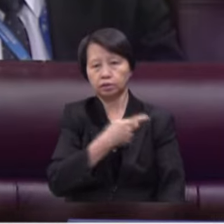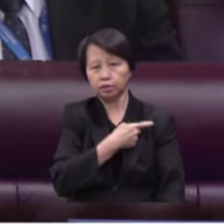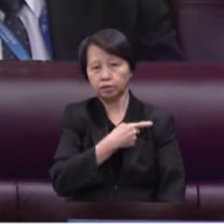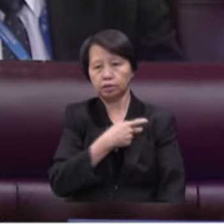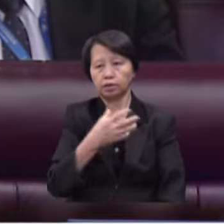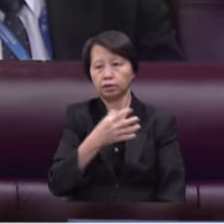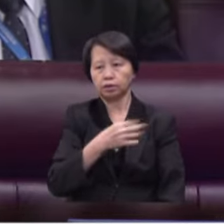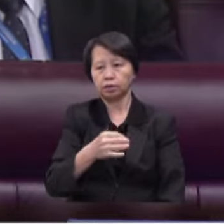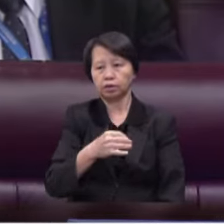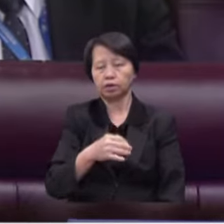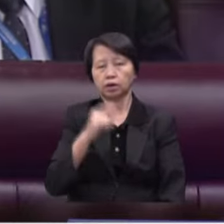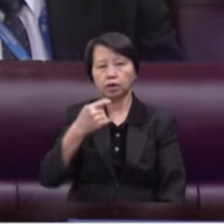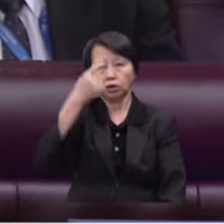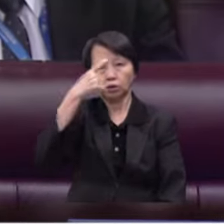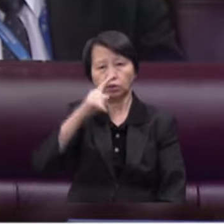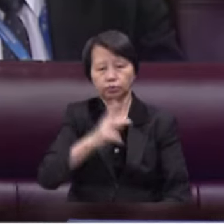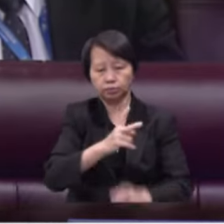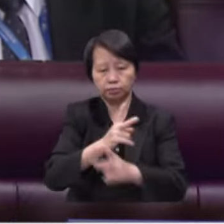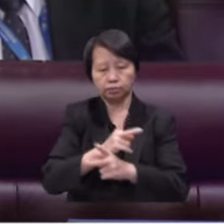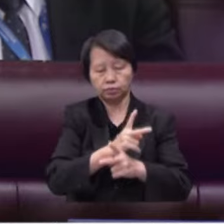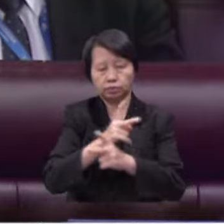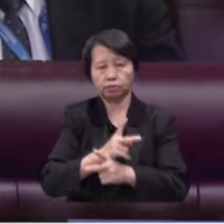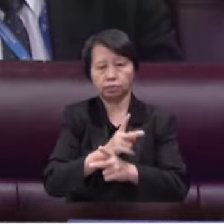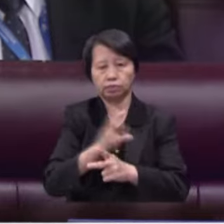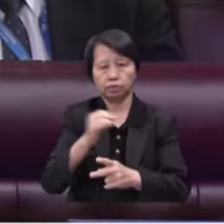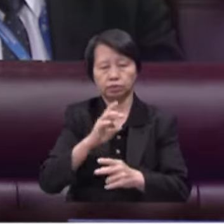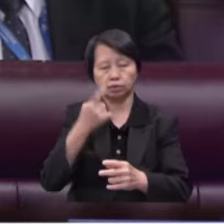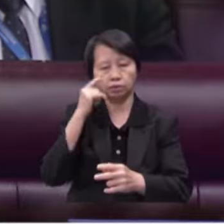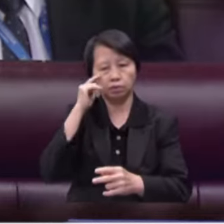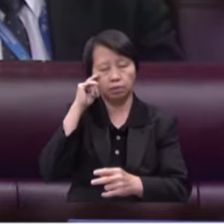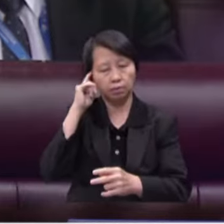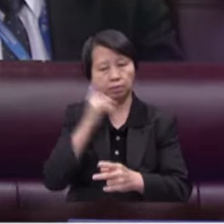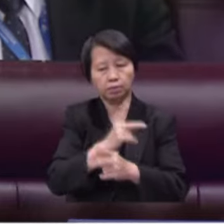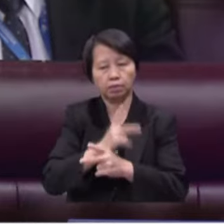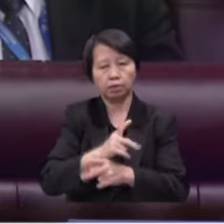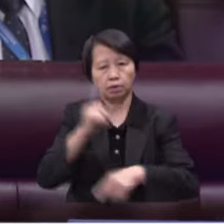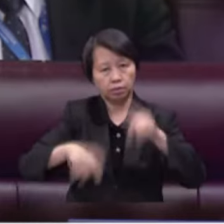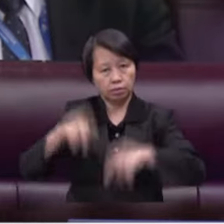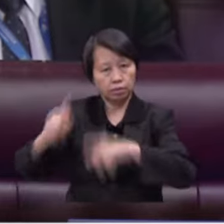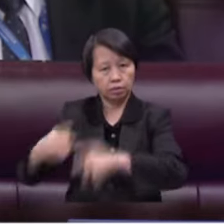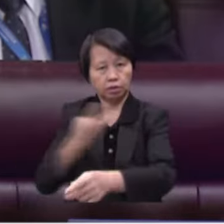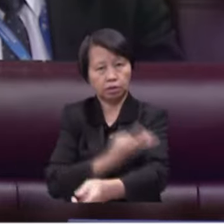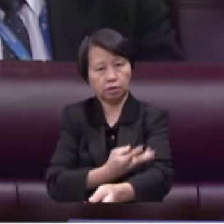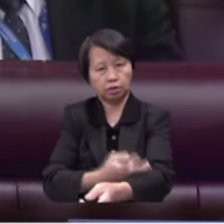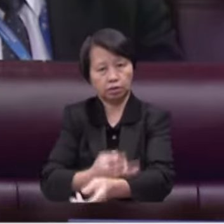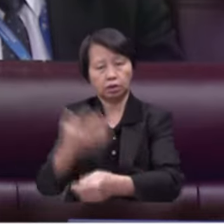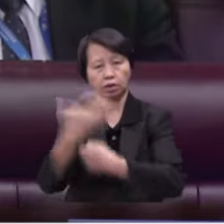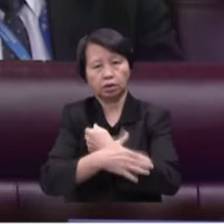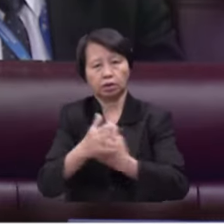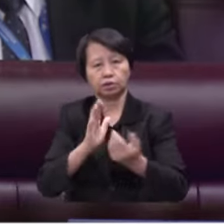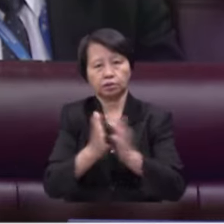urusan kita adalah untuk memelihara dan memelihara ke berbagai organisasi